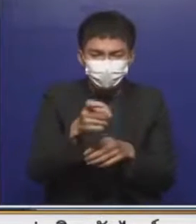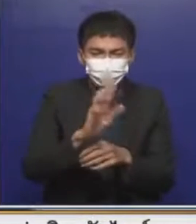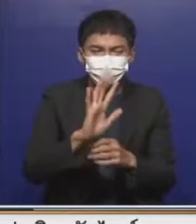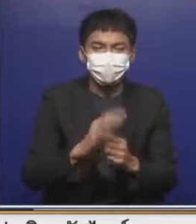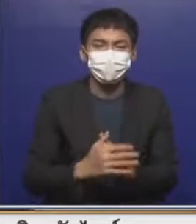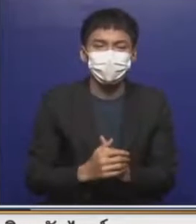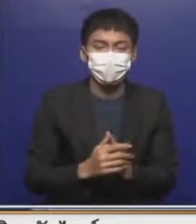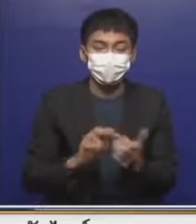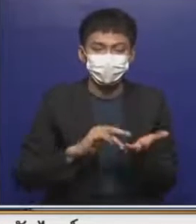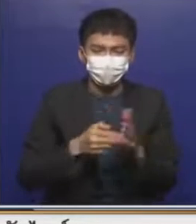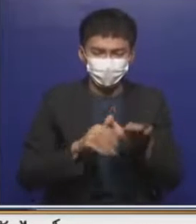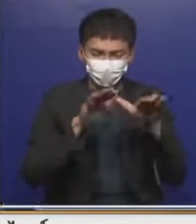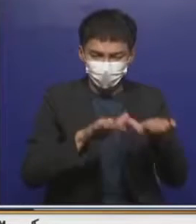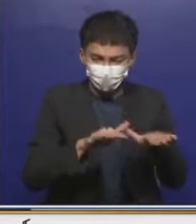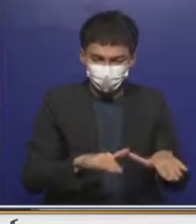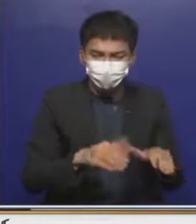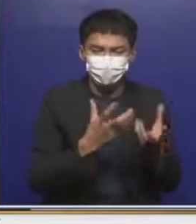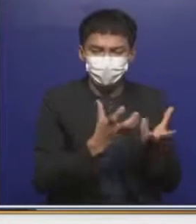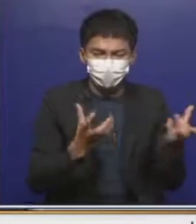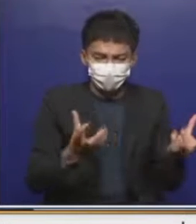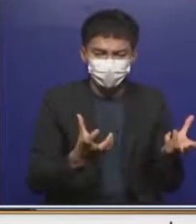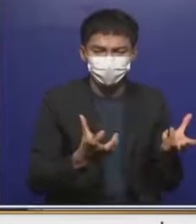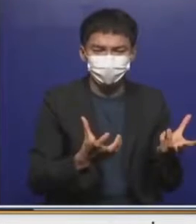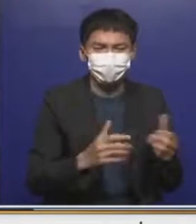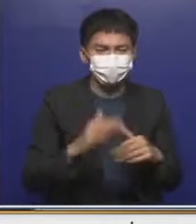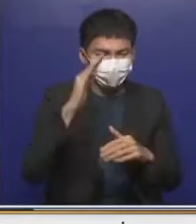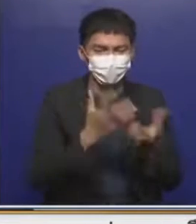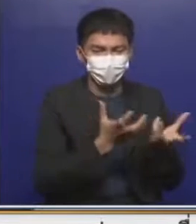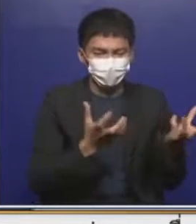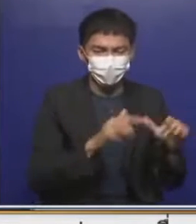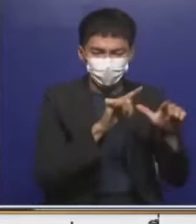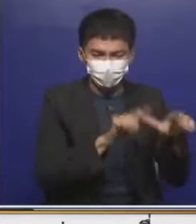ๆแค่ลดการซืออาวุก็ช่วยเหประชาชนได้มากแล้ว